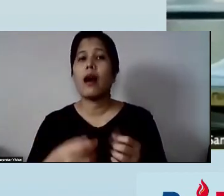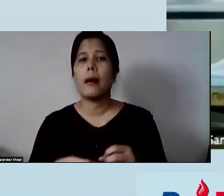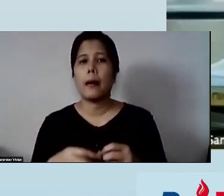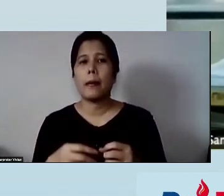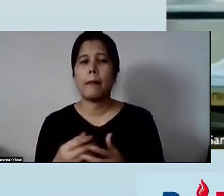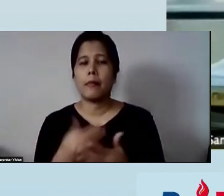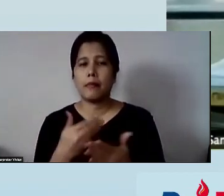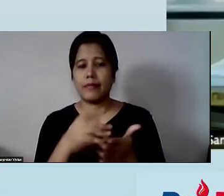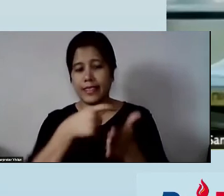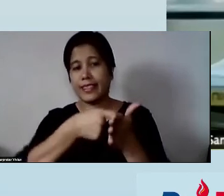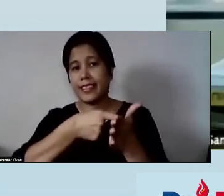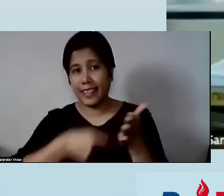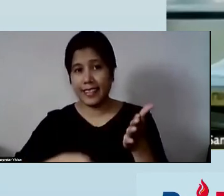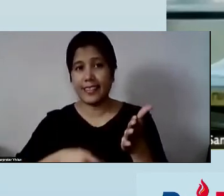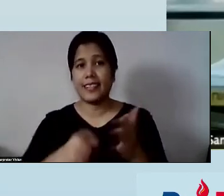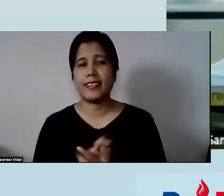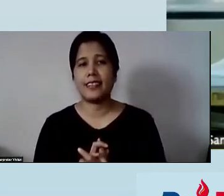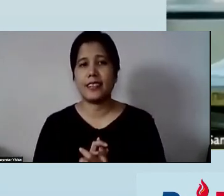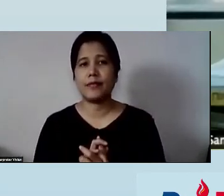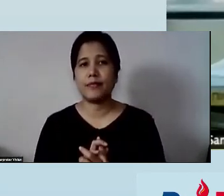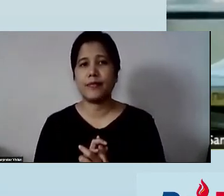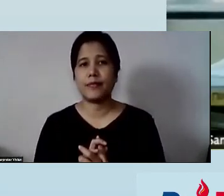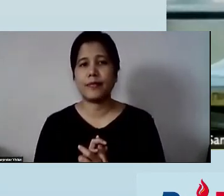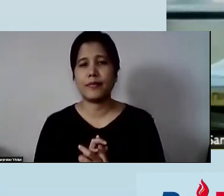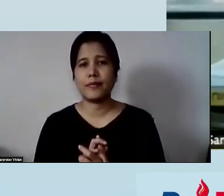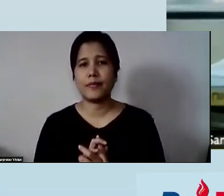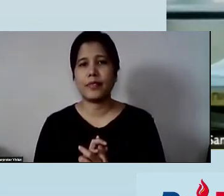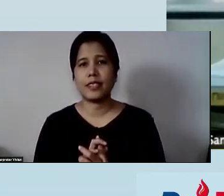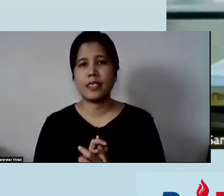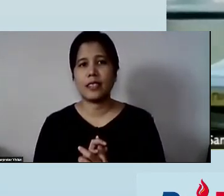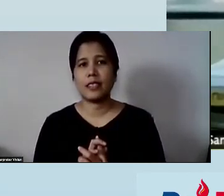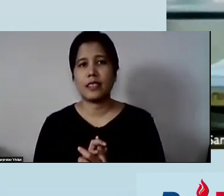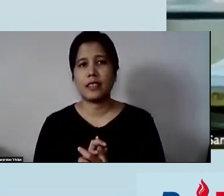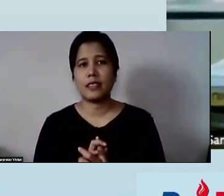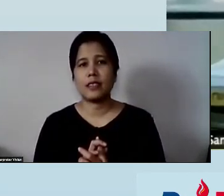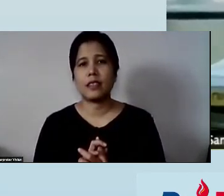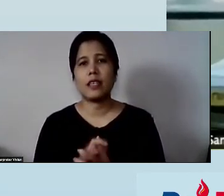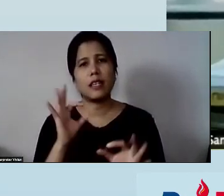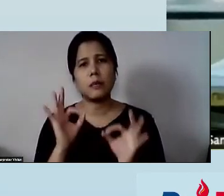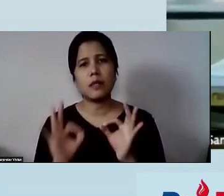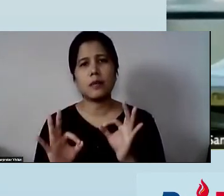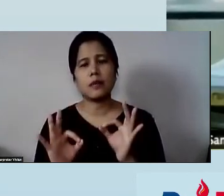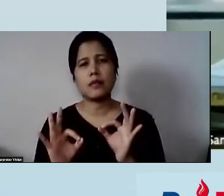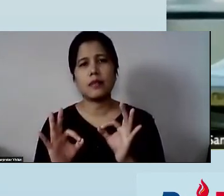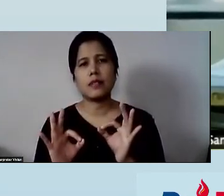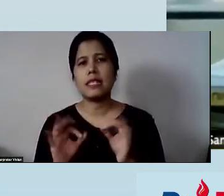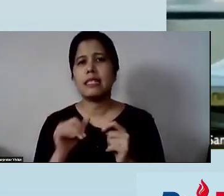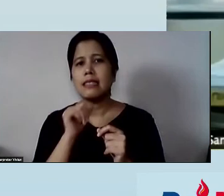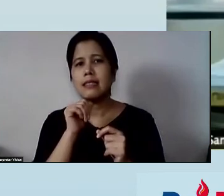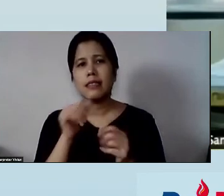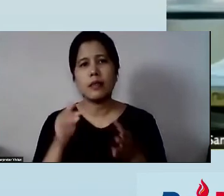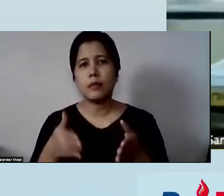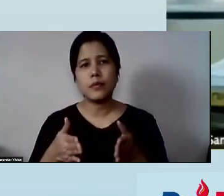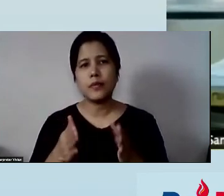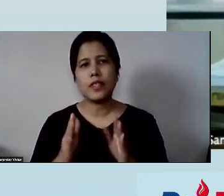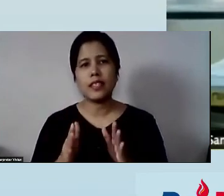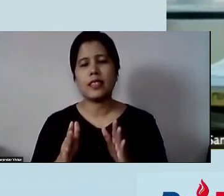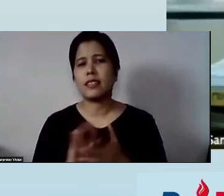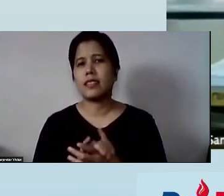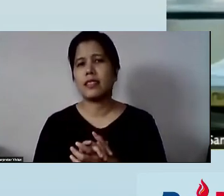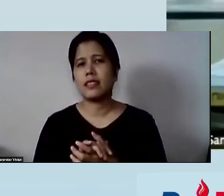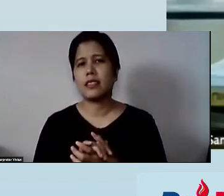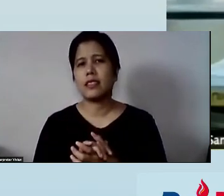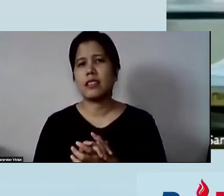Diba? Makabawas doon sa binabayaran nila ng taxes. Ay, kapag hindi pwedeng pumunta yung PWD,